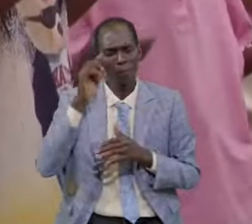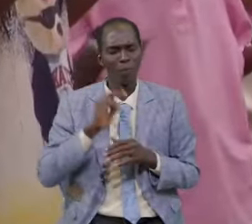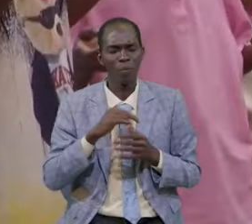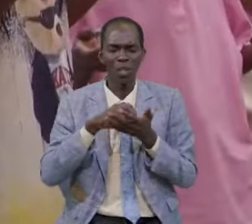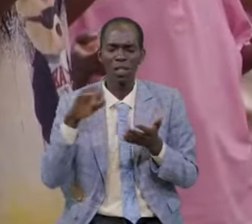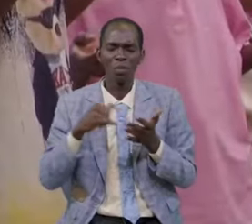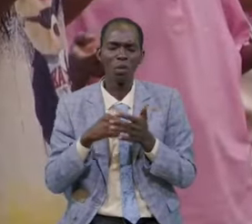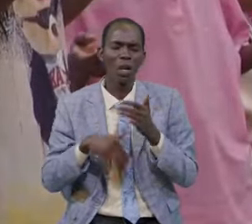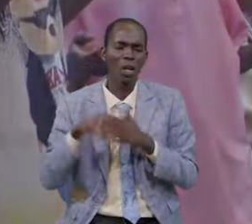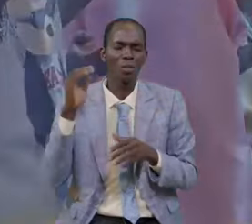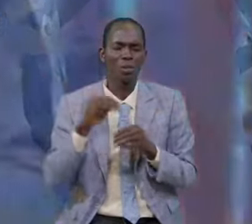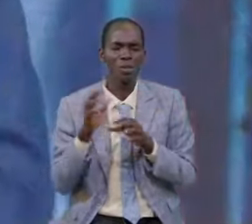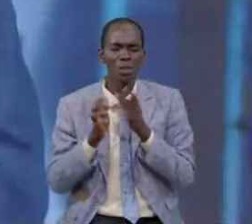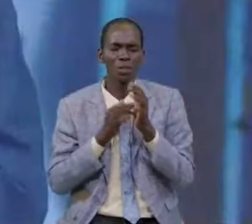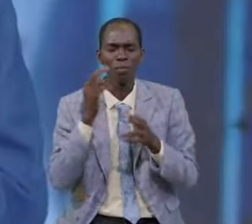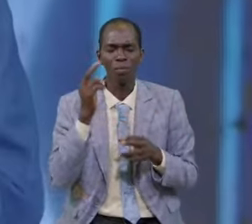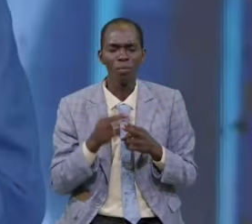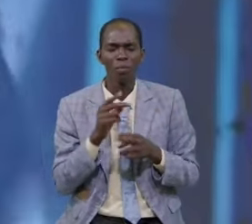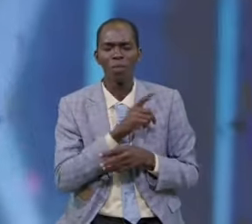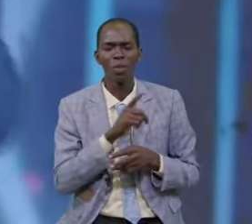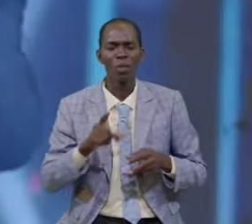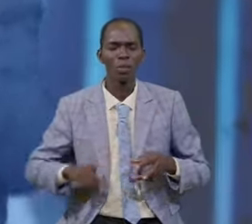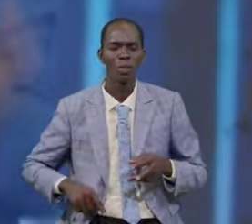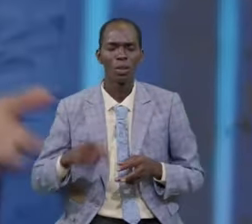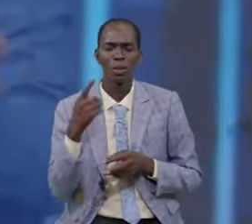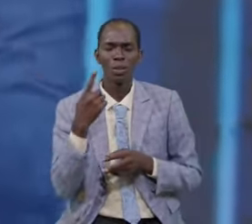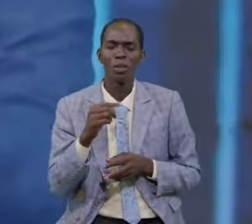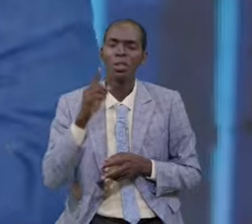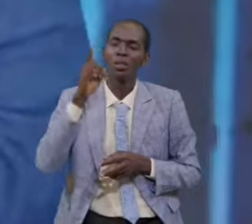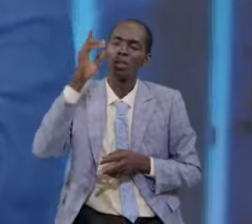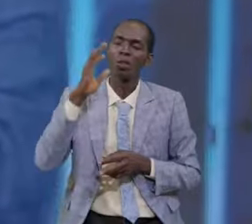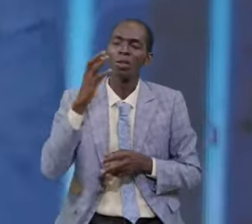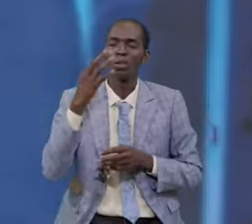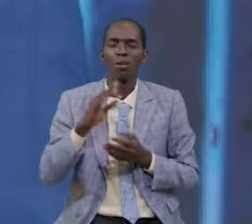de Jésus, le Dieu de gloire.